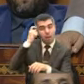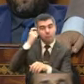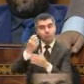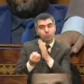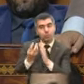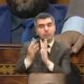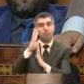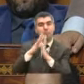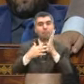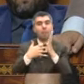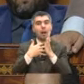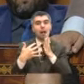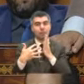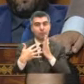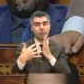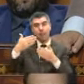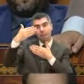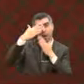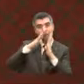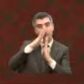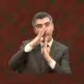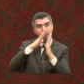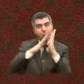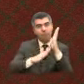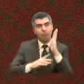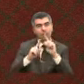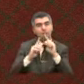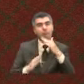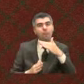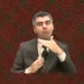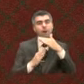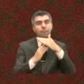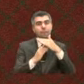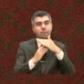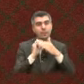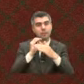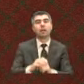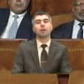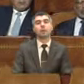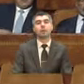البرنامج الوطني للحد من آثار الفيضانات وتحيينه